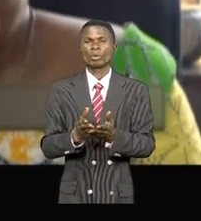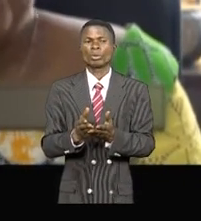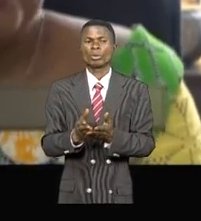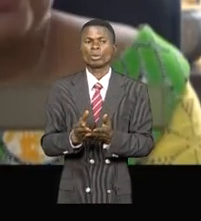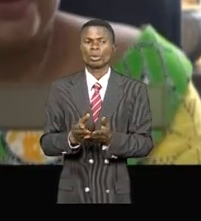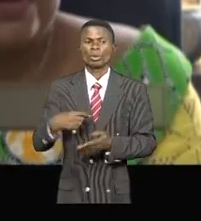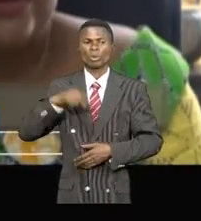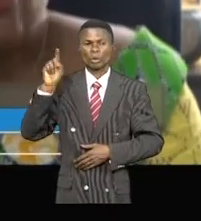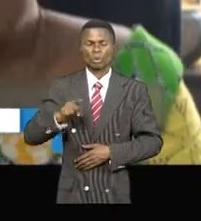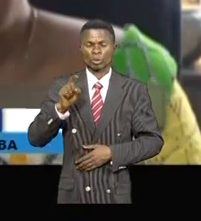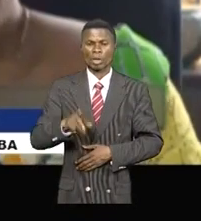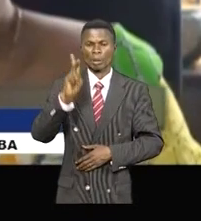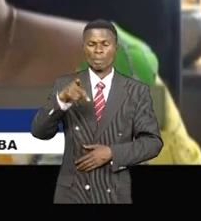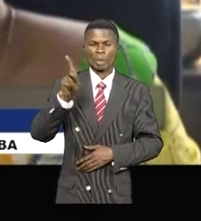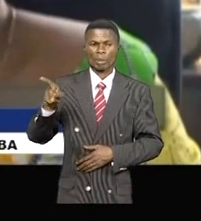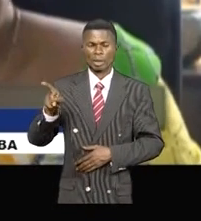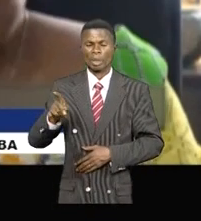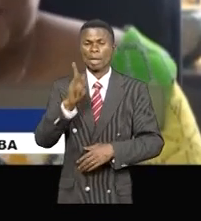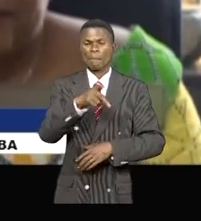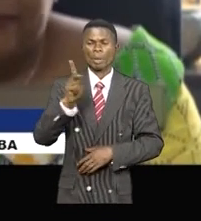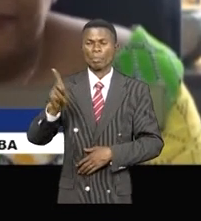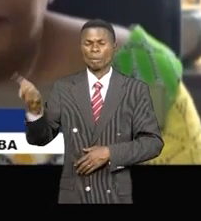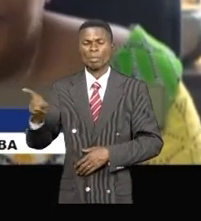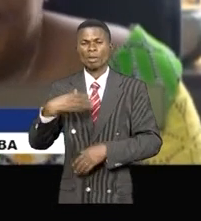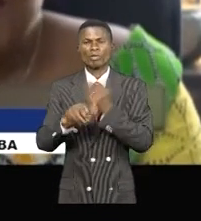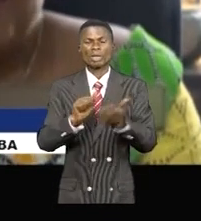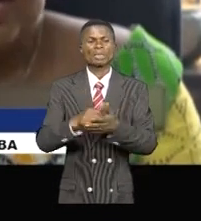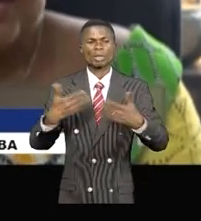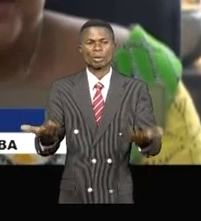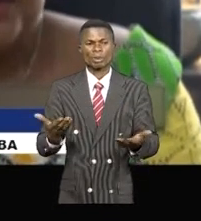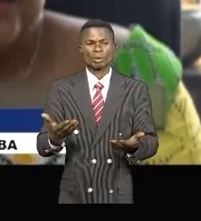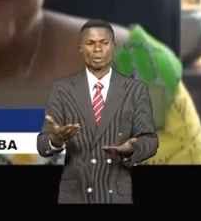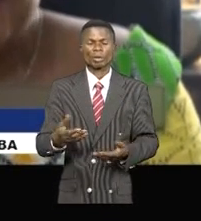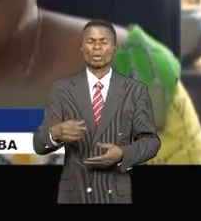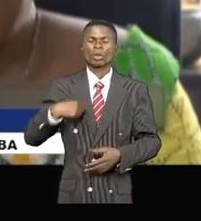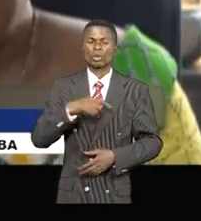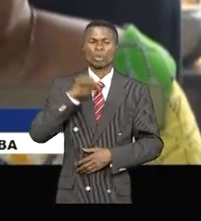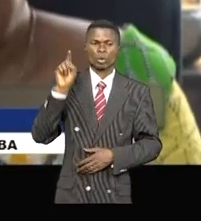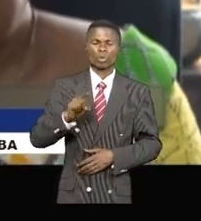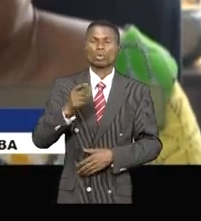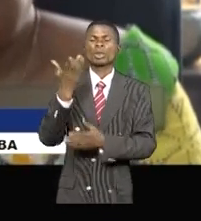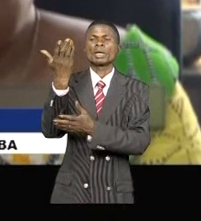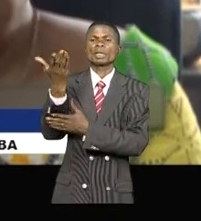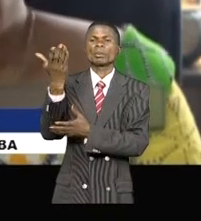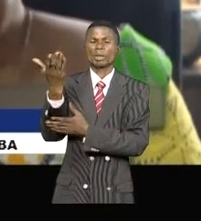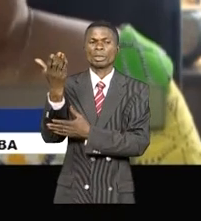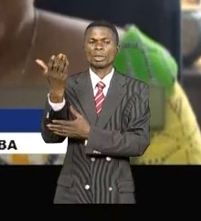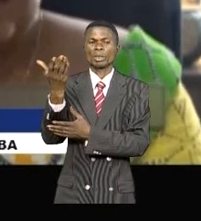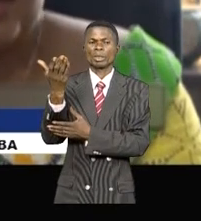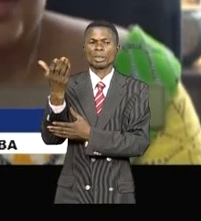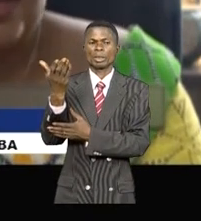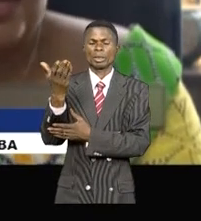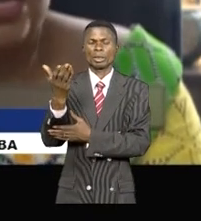il faut le PPP. Comment faire le PPP? Il fallait faire appel aux